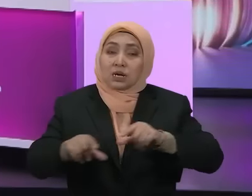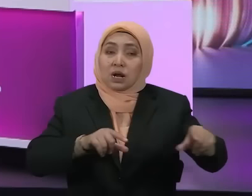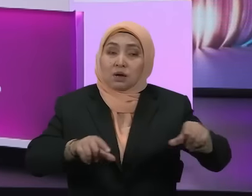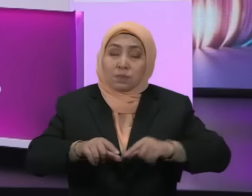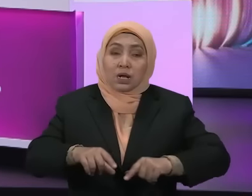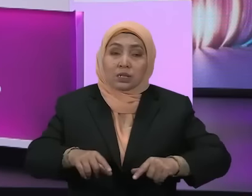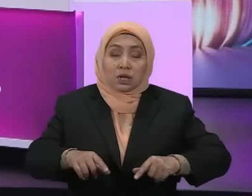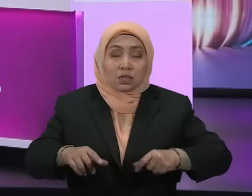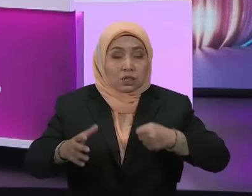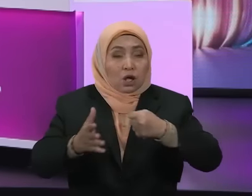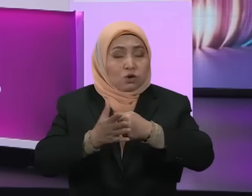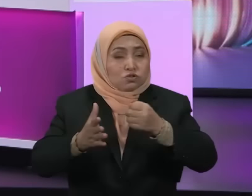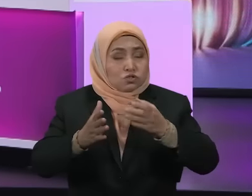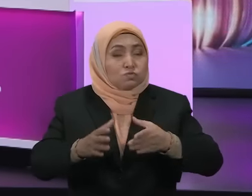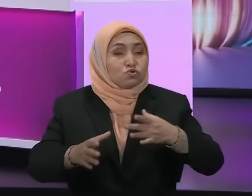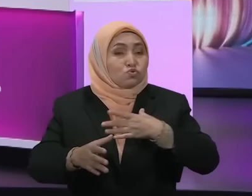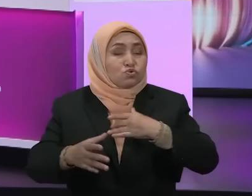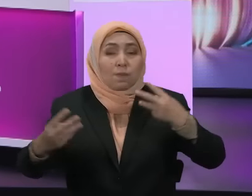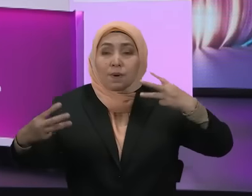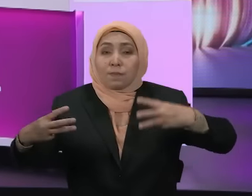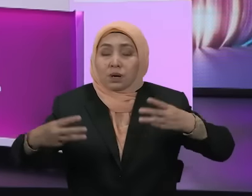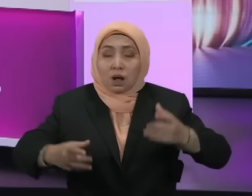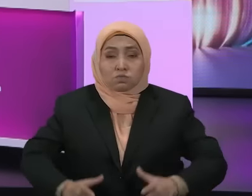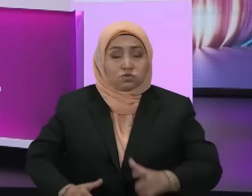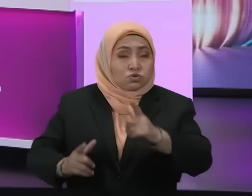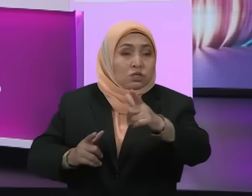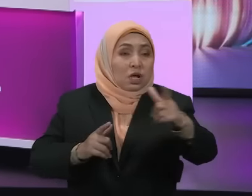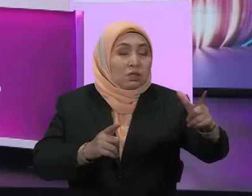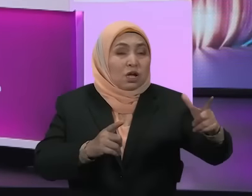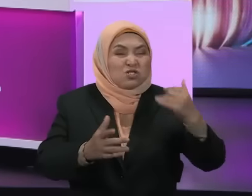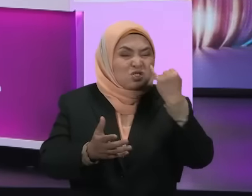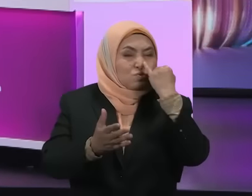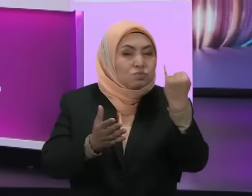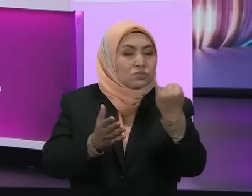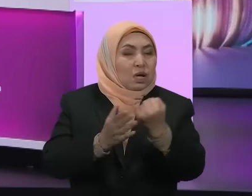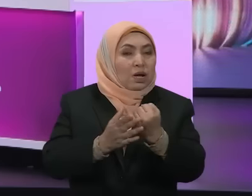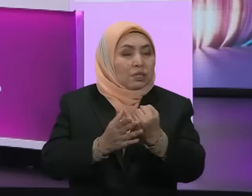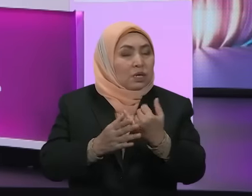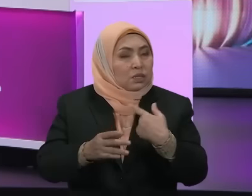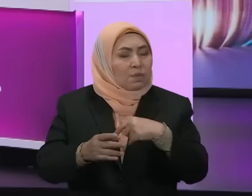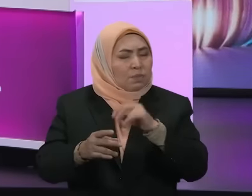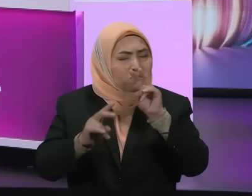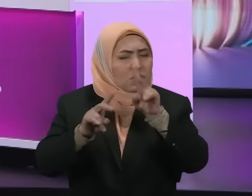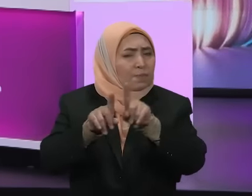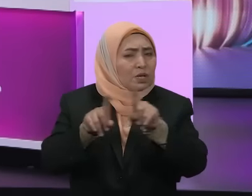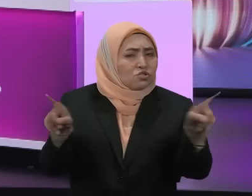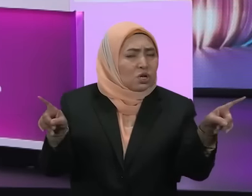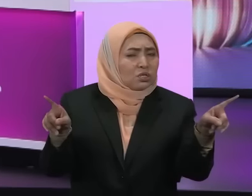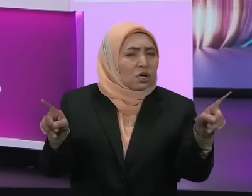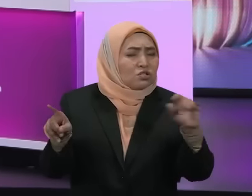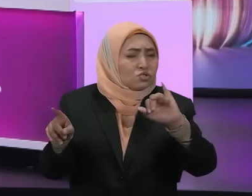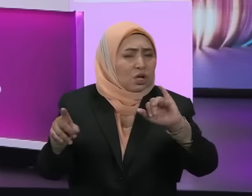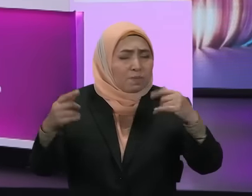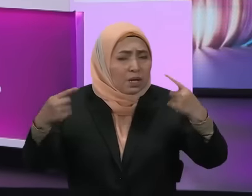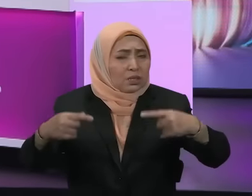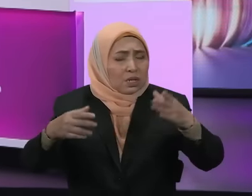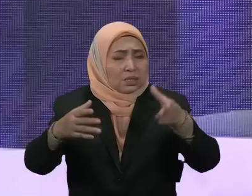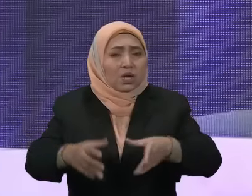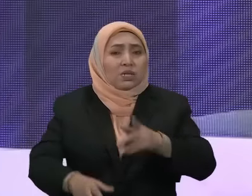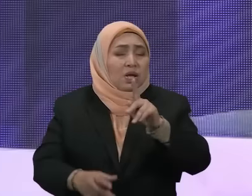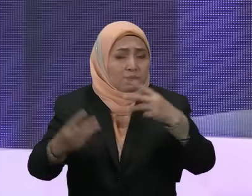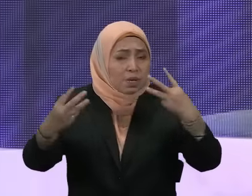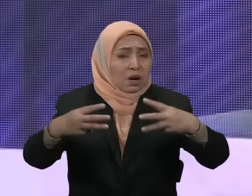terorisme yang suka berperang, angkat senjata, ini kumpulan jihad. Kan? Kita kena bezakan di antara jihad dan juga qital